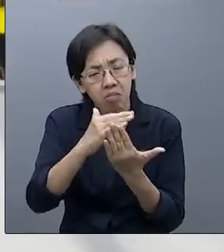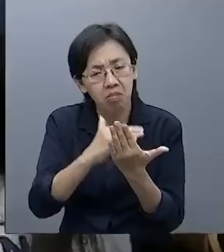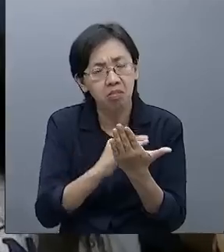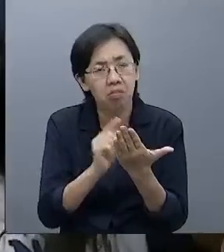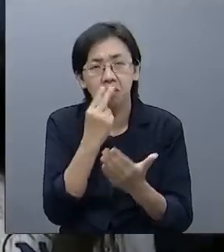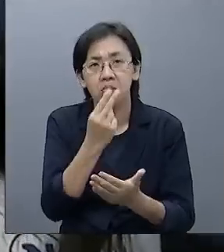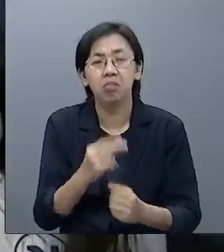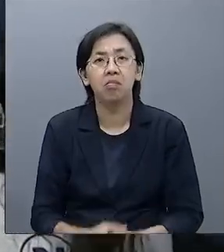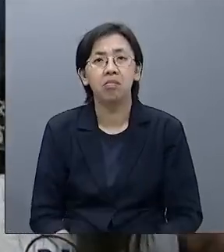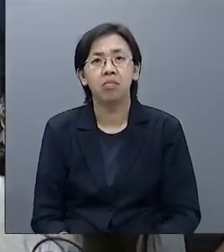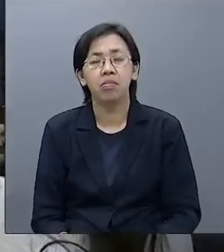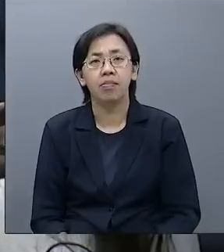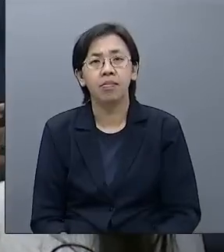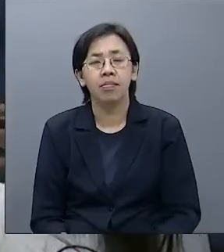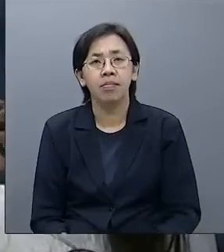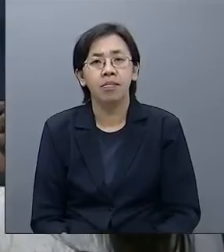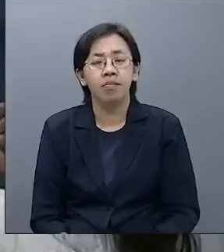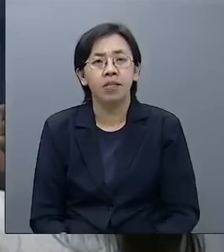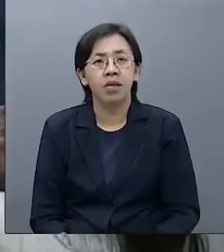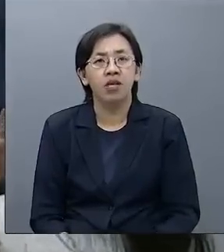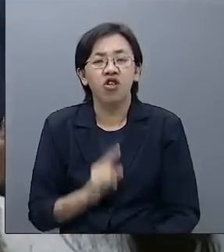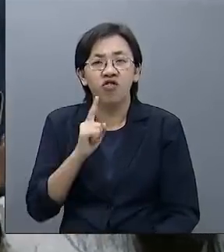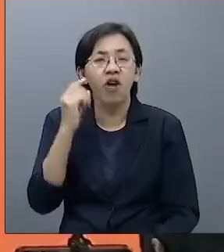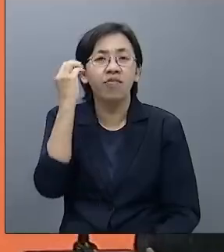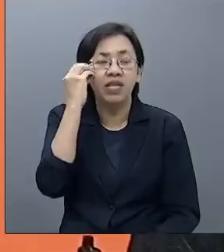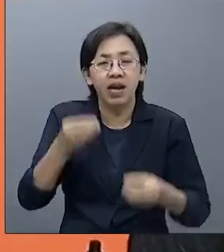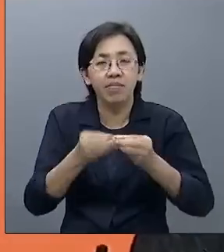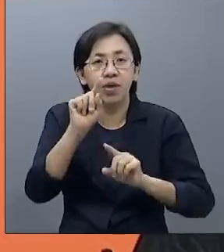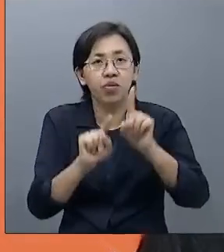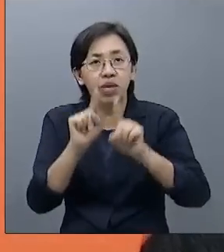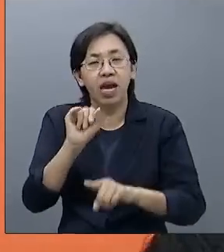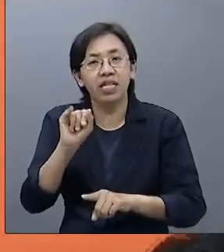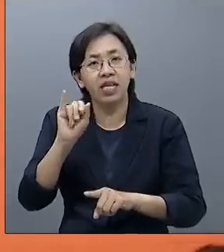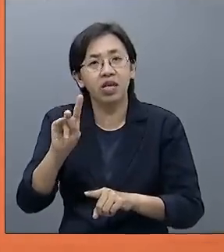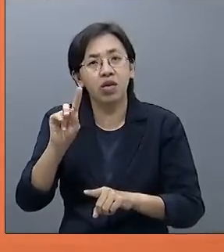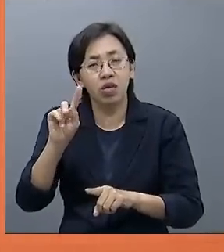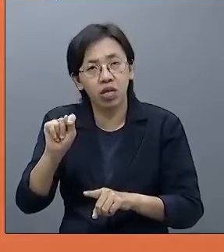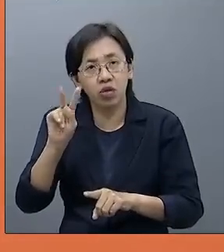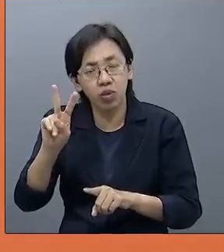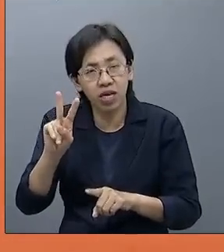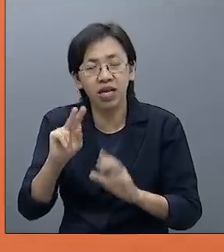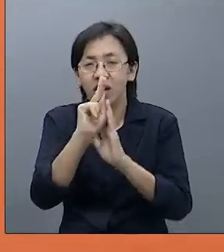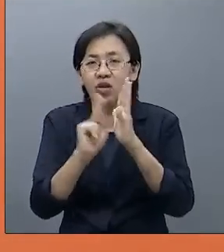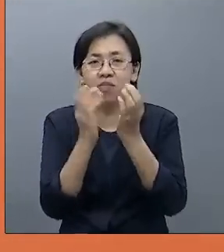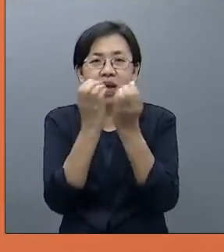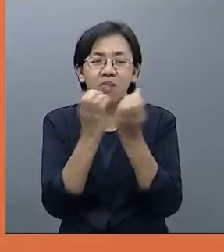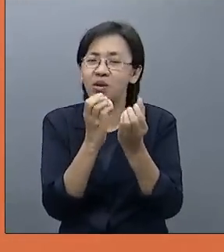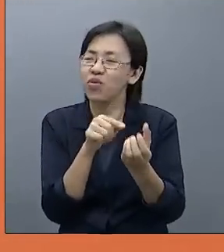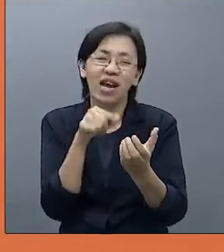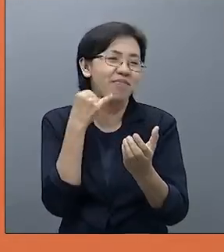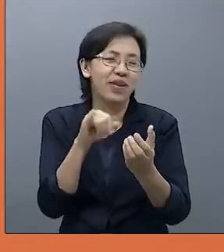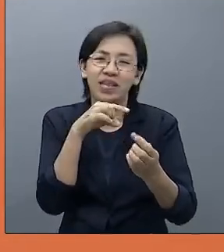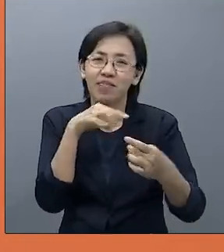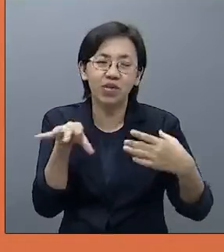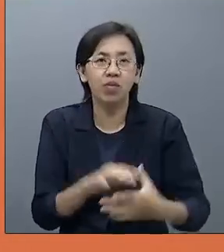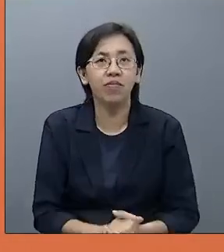ค่ะแน่นอนค่ะว่าคำร้องนั้นร้องนายพิธาถือหุ้นสื่อเป็นการกระทำขัดรัฐธรรมนูญหรือไม่ร้องนายพิธา